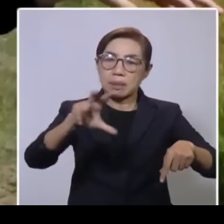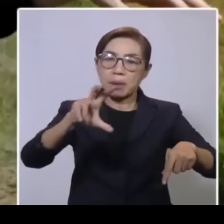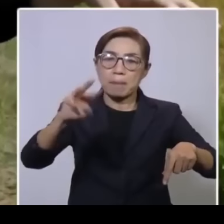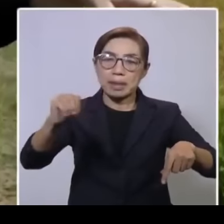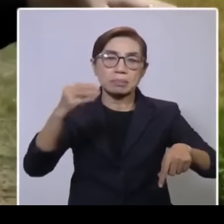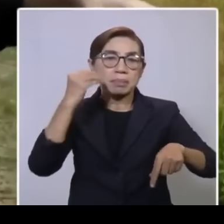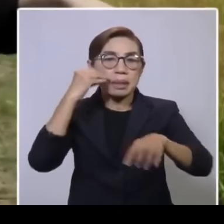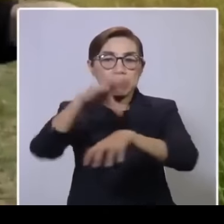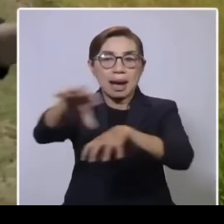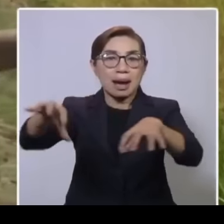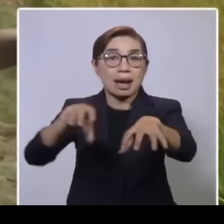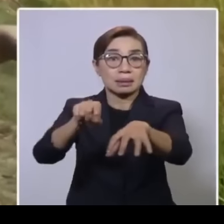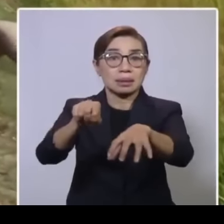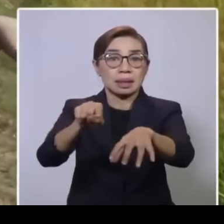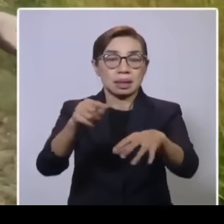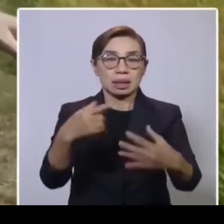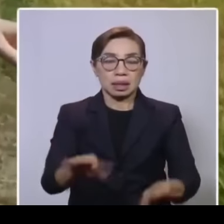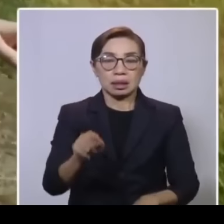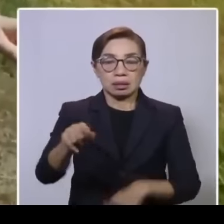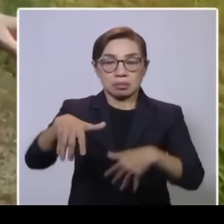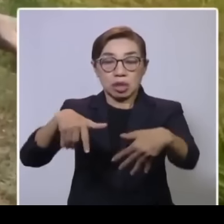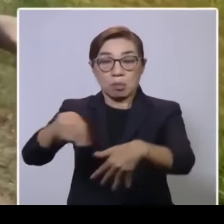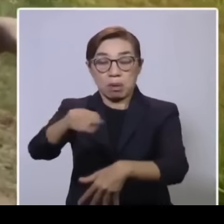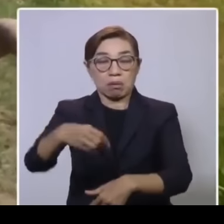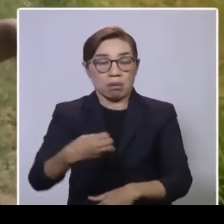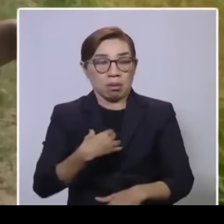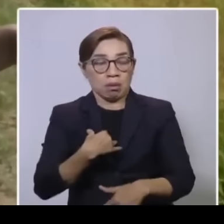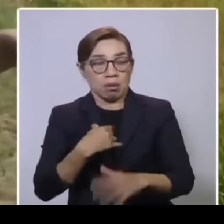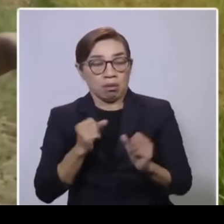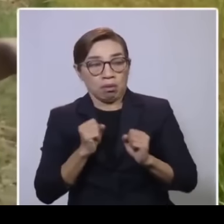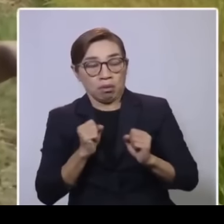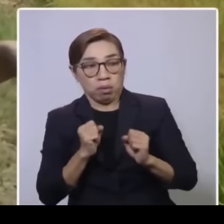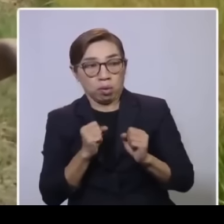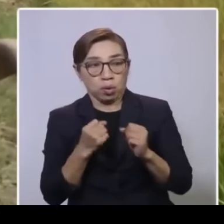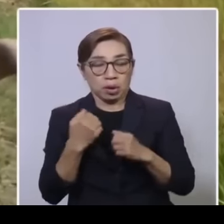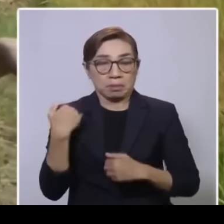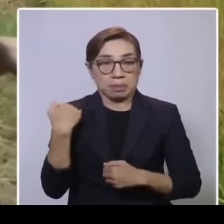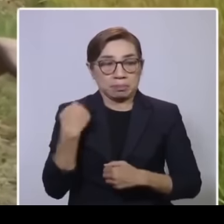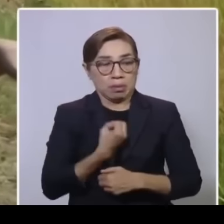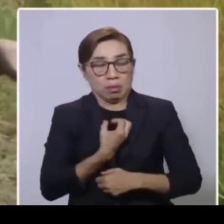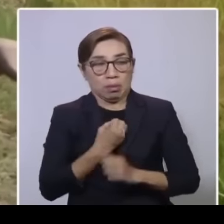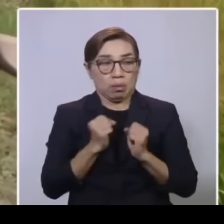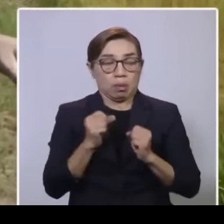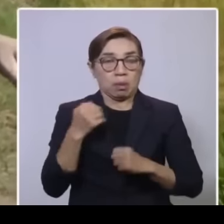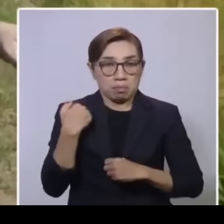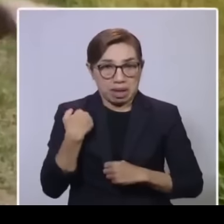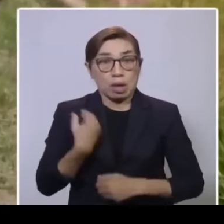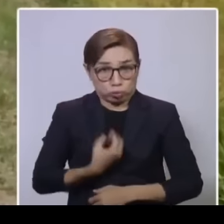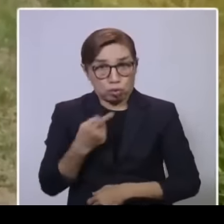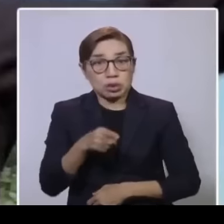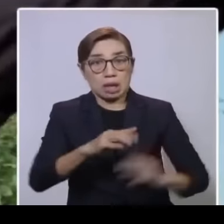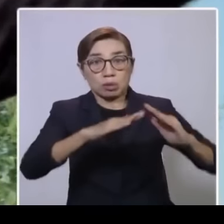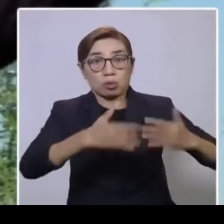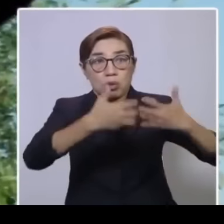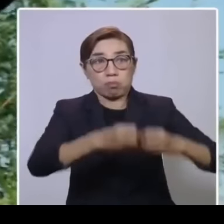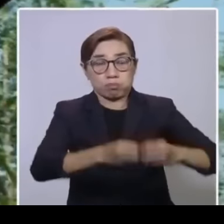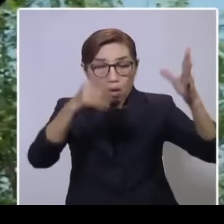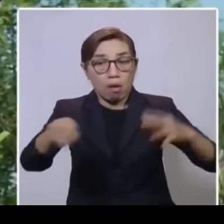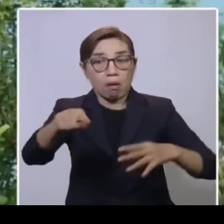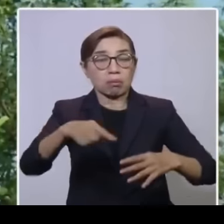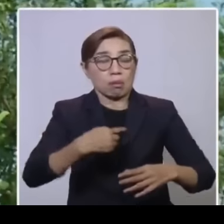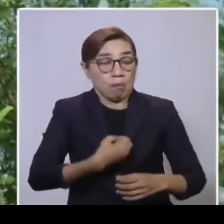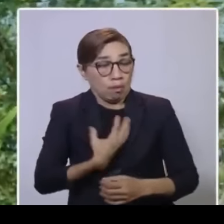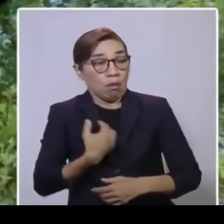300เมตรค่ะชาวบ้านบริเวณนั้นนะคะก็ยังอยู่ในอาการที่หวาดกลัวค่ะแล้วก็ต่างตกใจตอนช่วงเหตุที่เกิดขึ้นค่ะไม่คิด